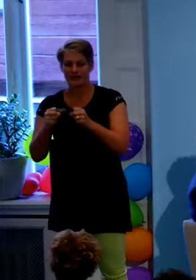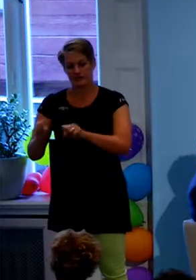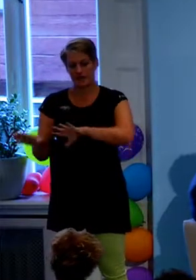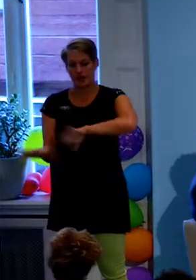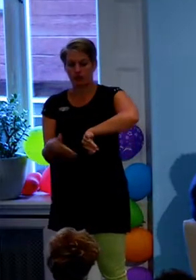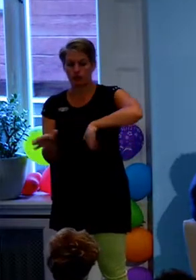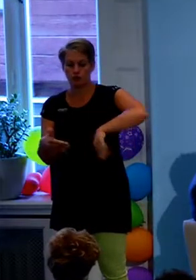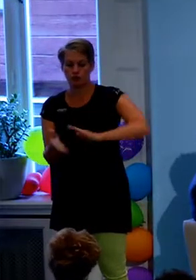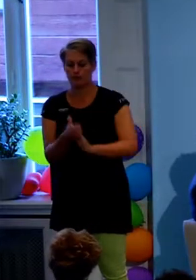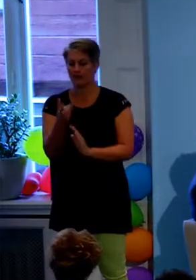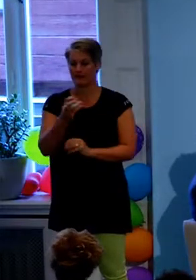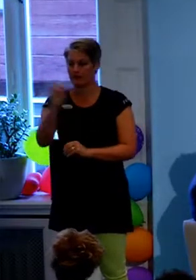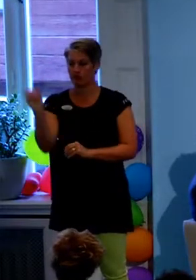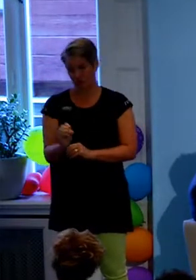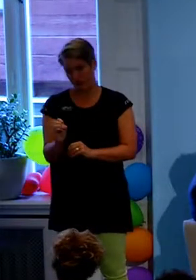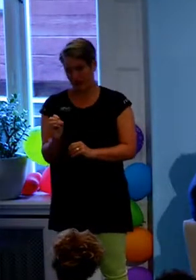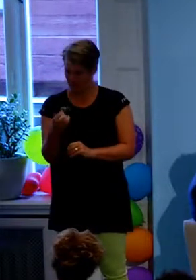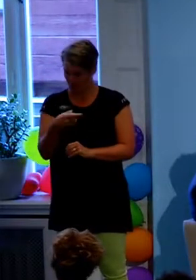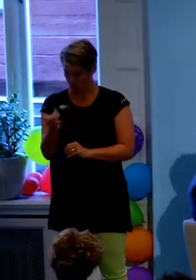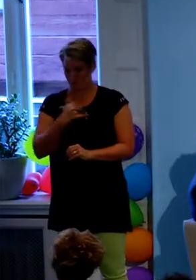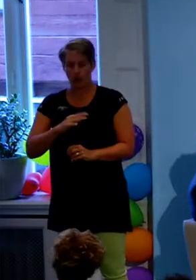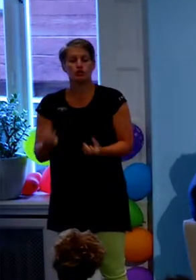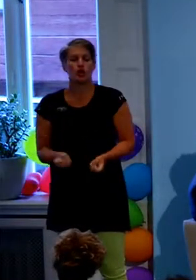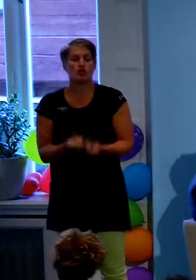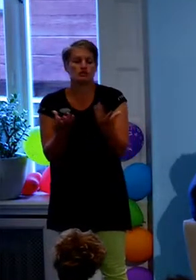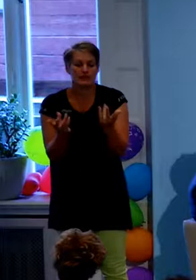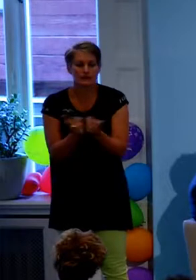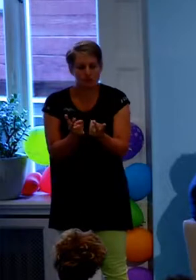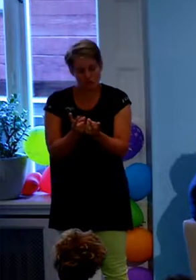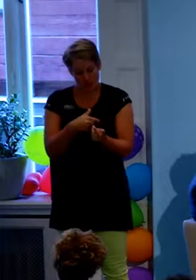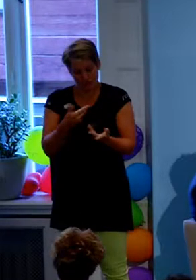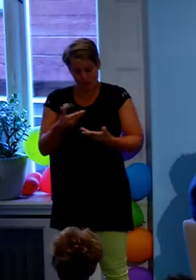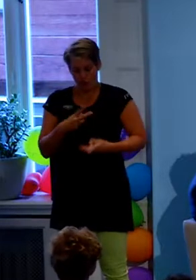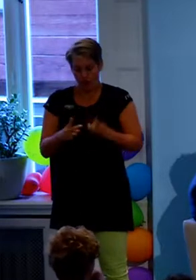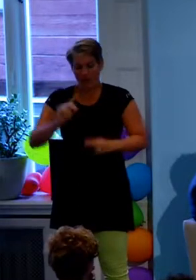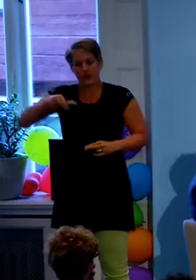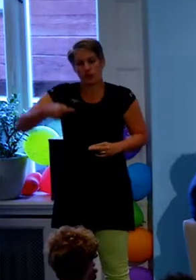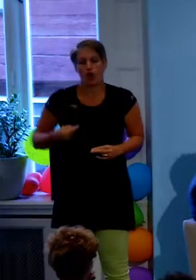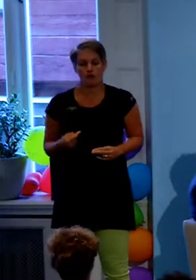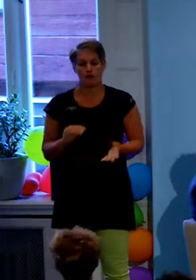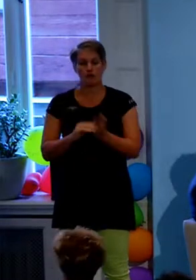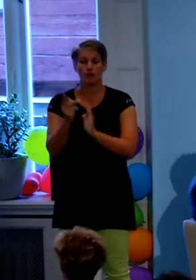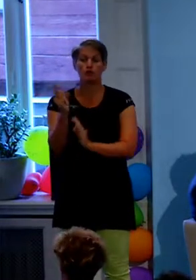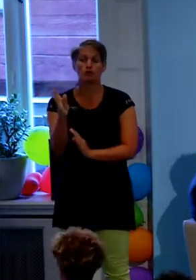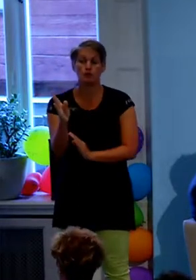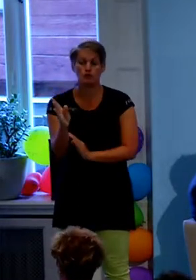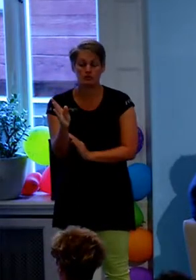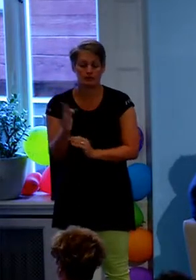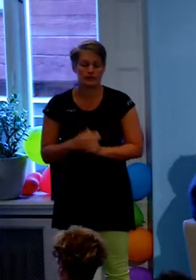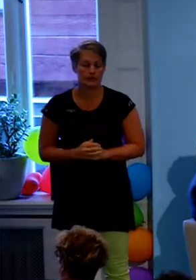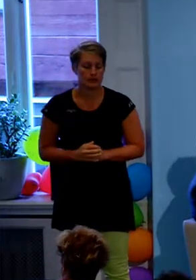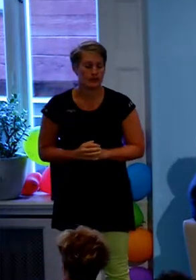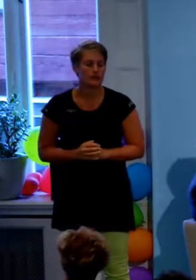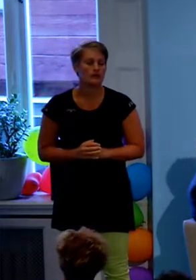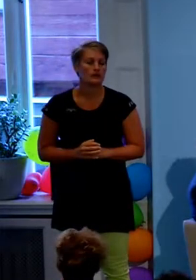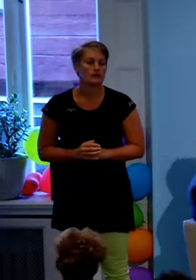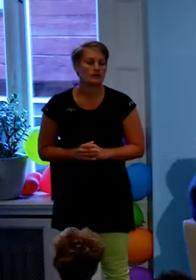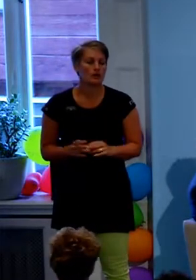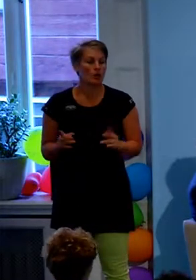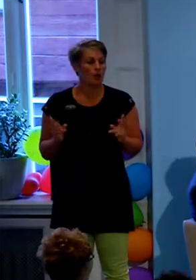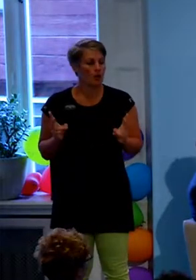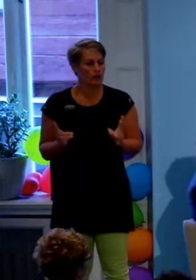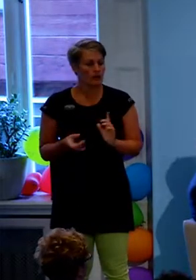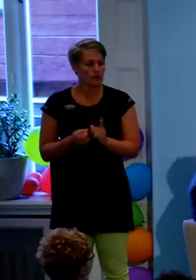med 30%. Kom en lösning. Och då, det ställer ju helt andra krav på oss då som leverantör. Och till och med att man kanske